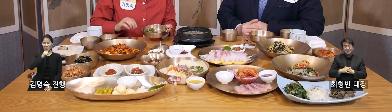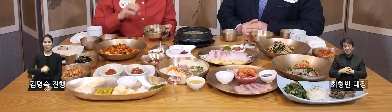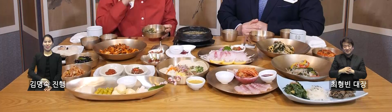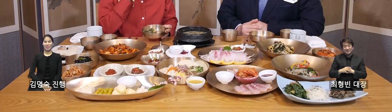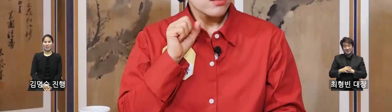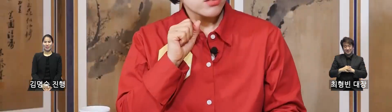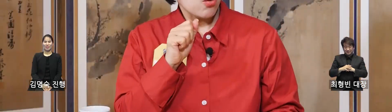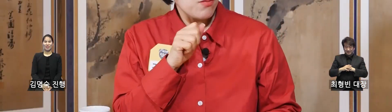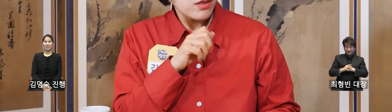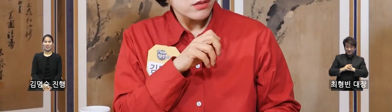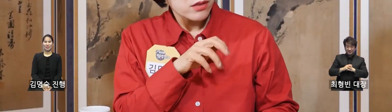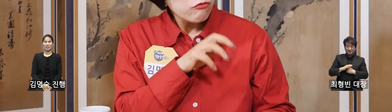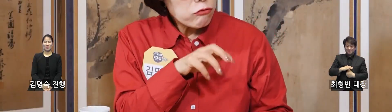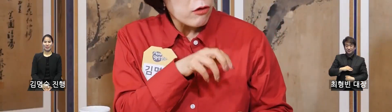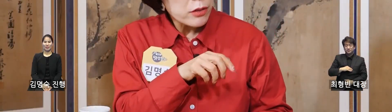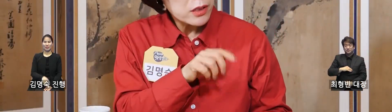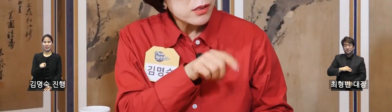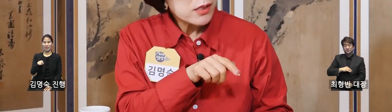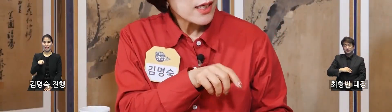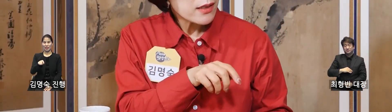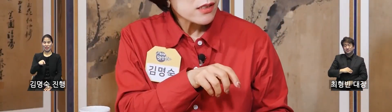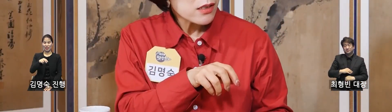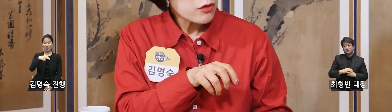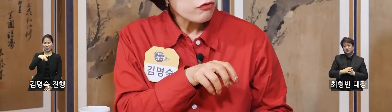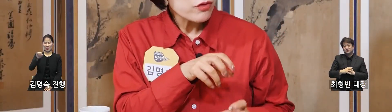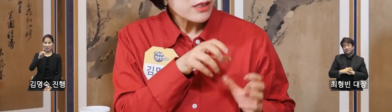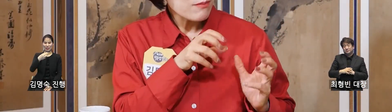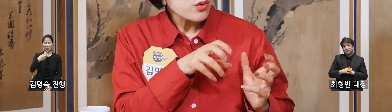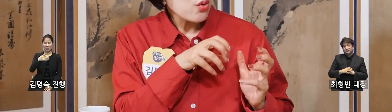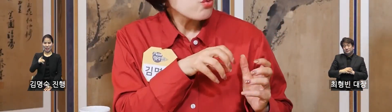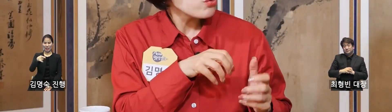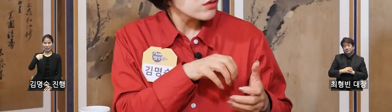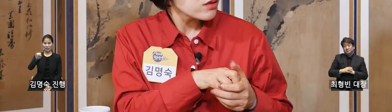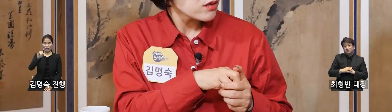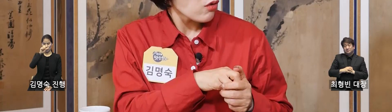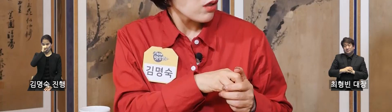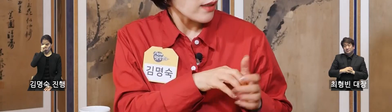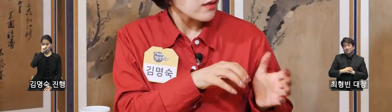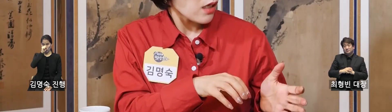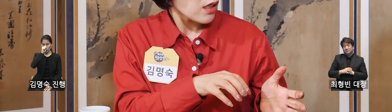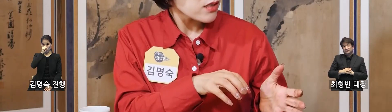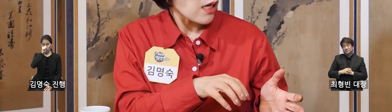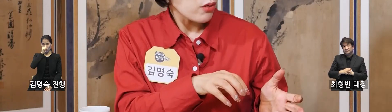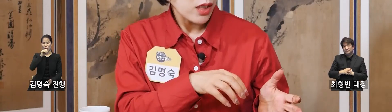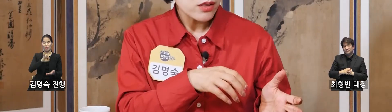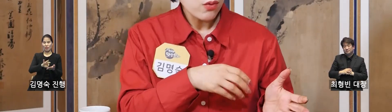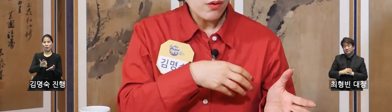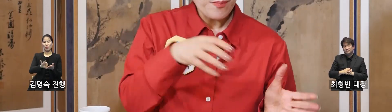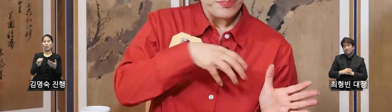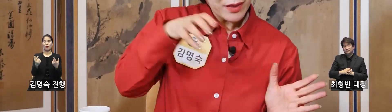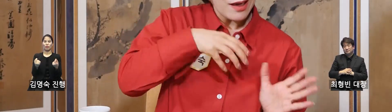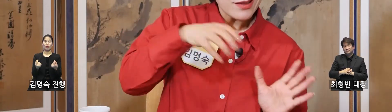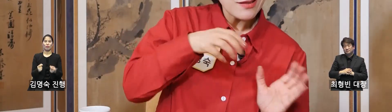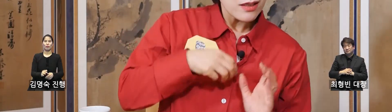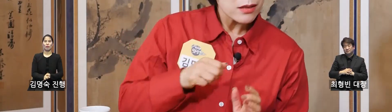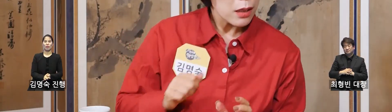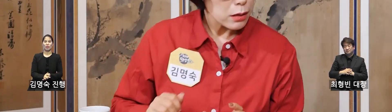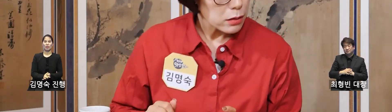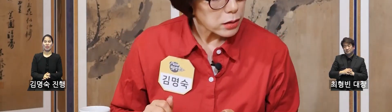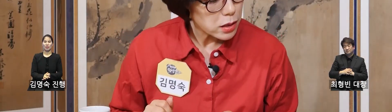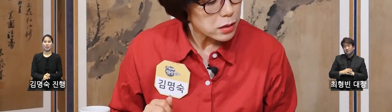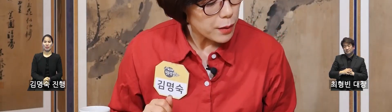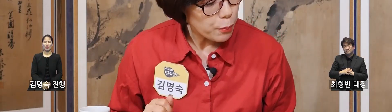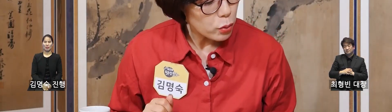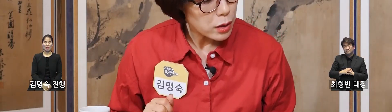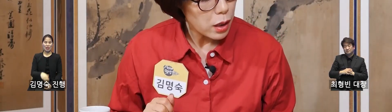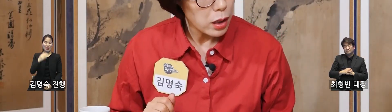그 정말 이우 거의 쓰레기도 참 좋은걸 갔다가 생 하시고 달달달 이렇게